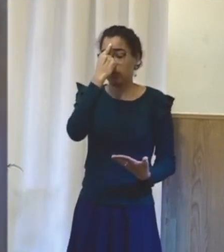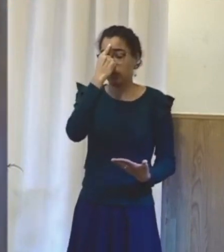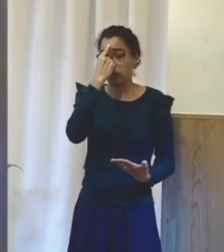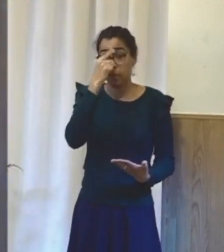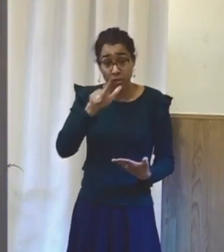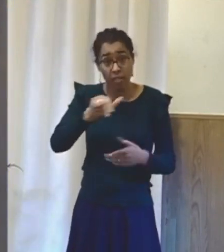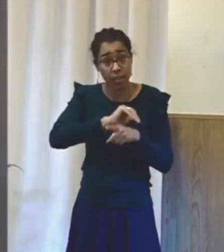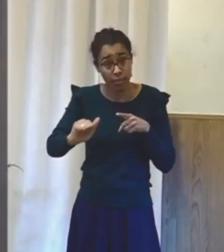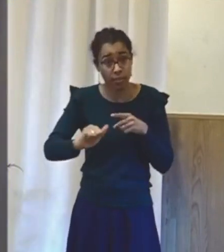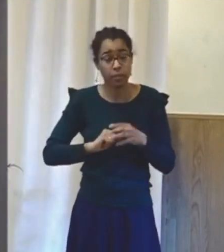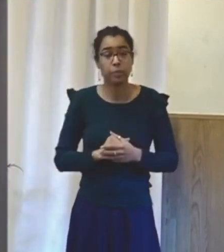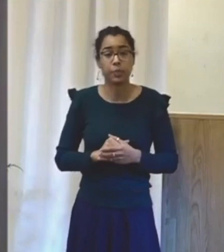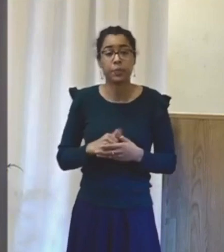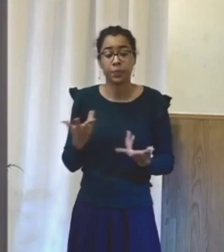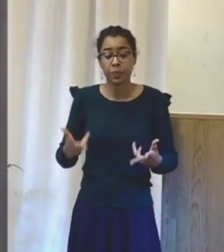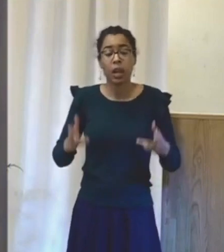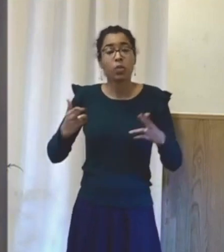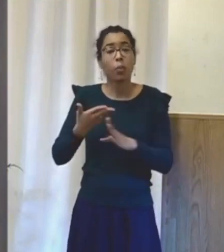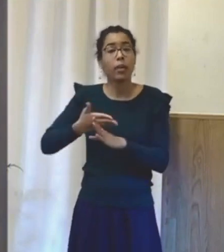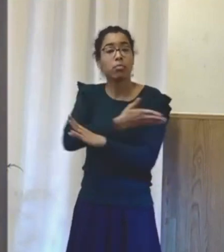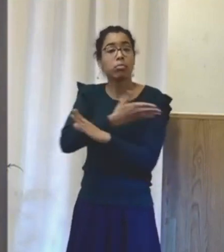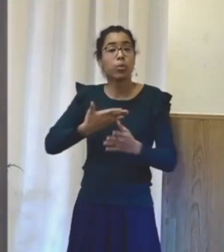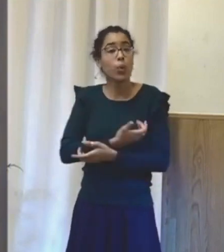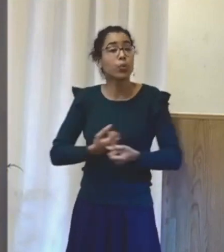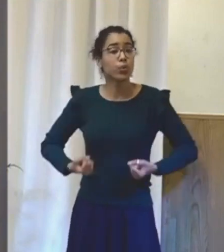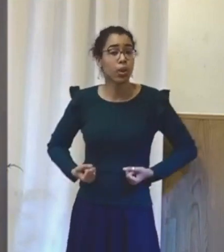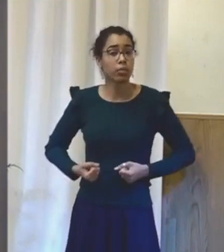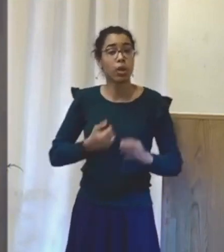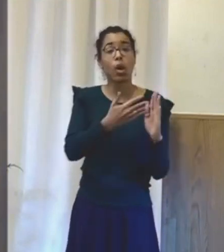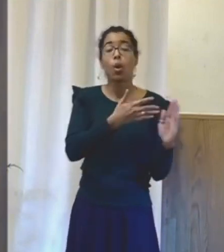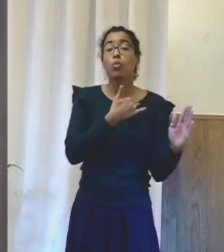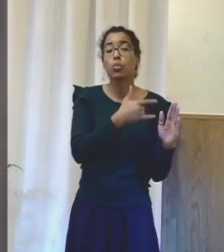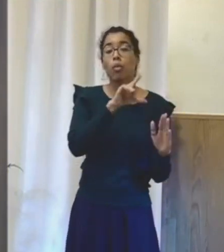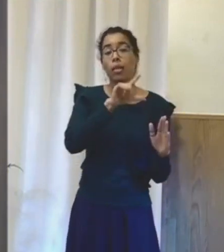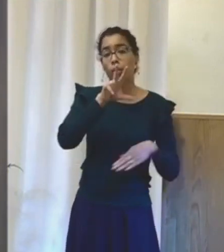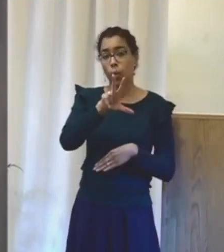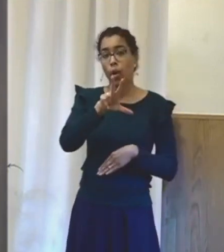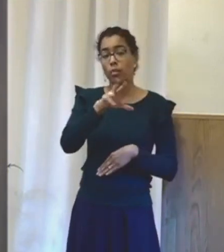Donc durant cette semaine de jeûne, le psaume 23 nous a conduit